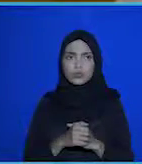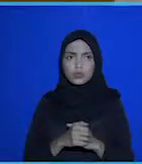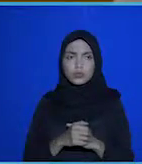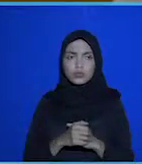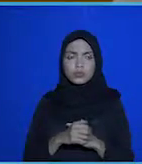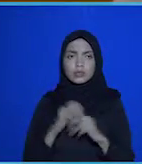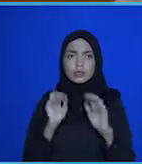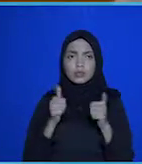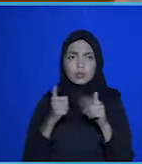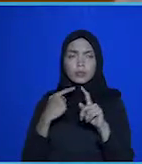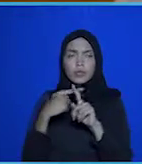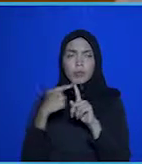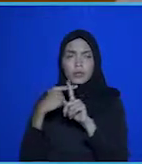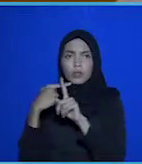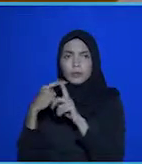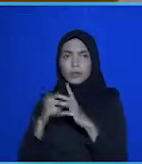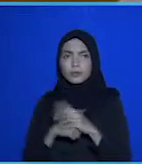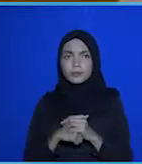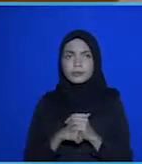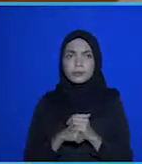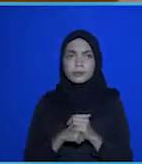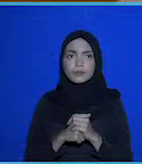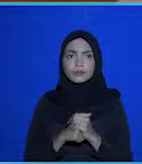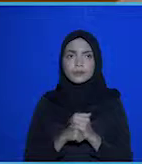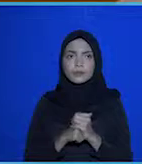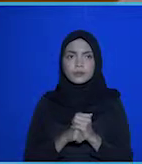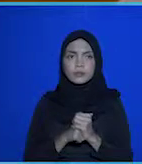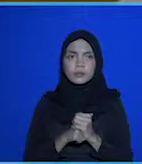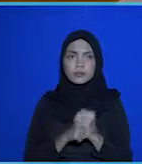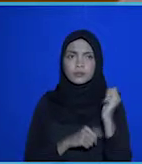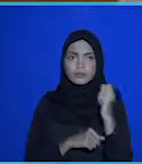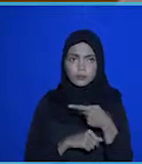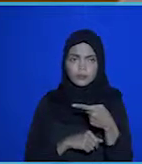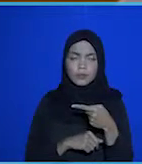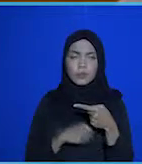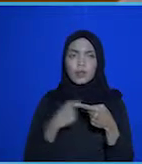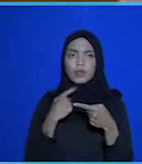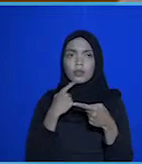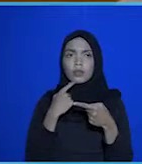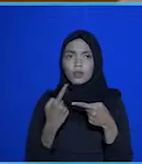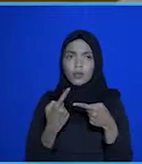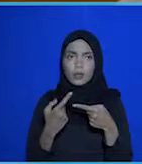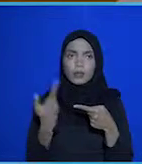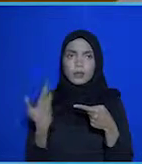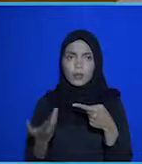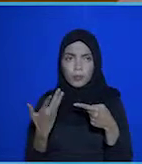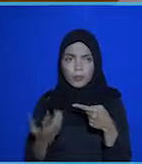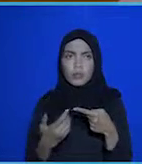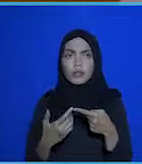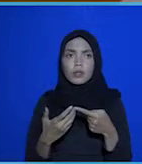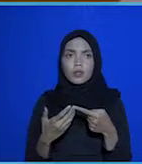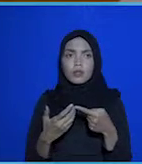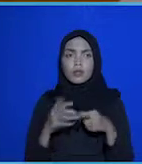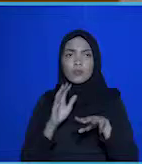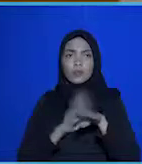meningkatkan kesiapan kita. Yang pertama dari aspek bagaimana